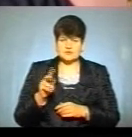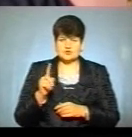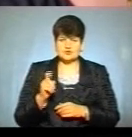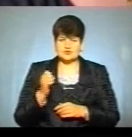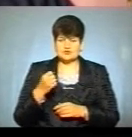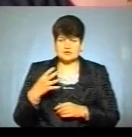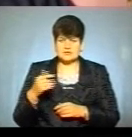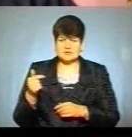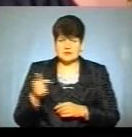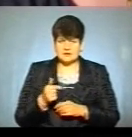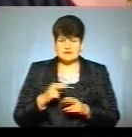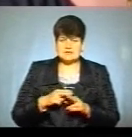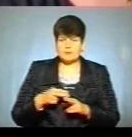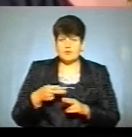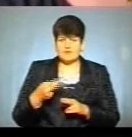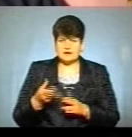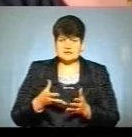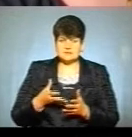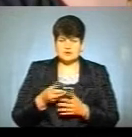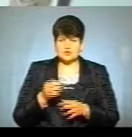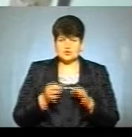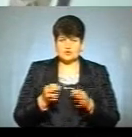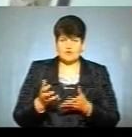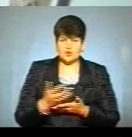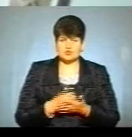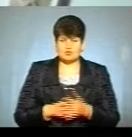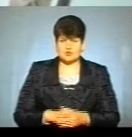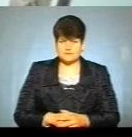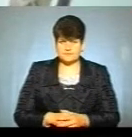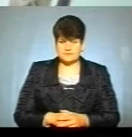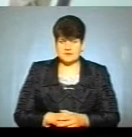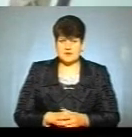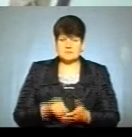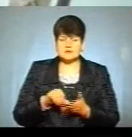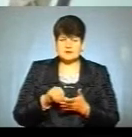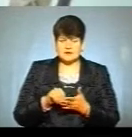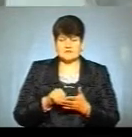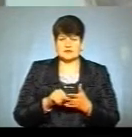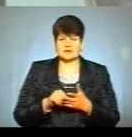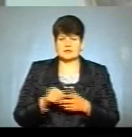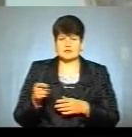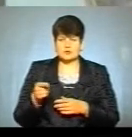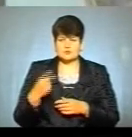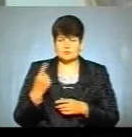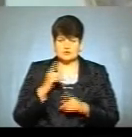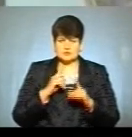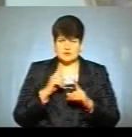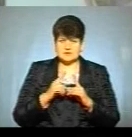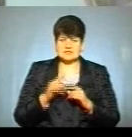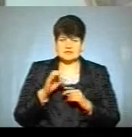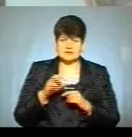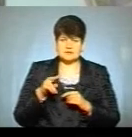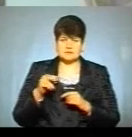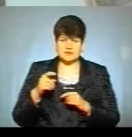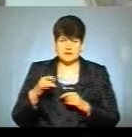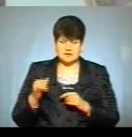55 114 гривень, 10 копійок повернення сплаченого судового збору. Представник сторони позивача Тернопільської обласної ради Світлана Піган після